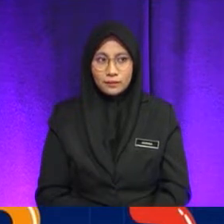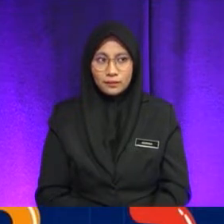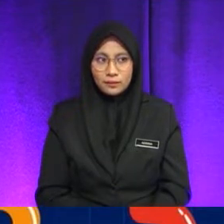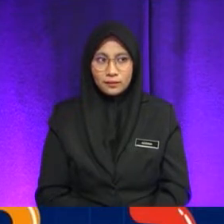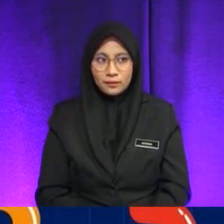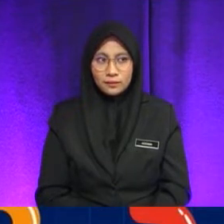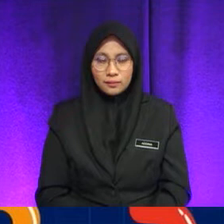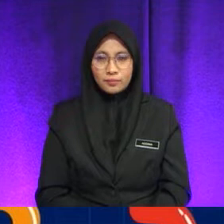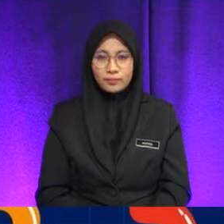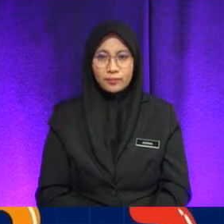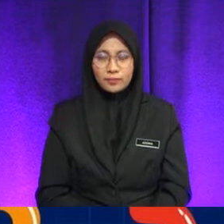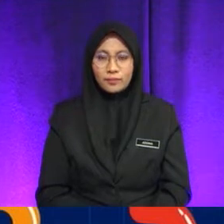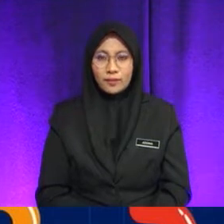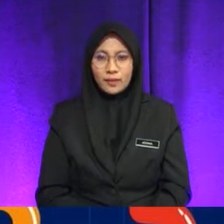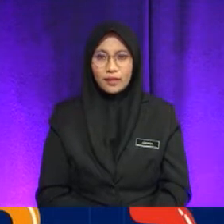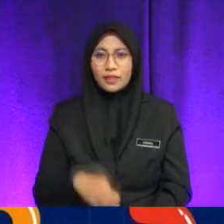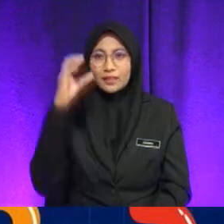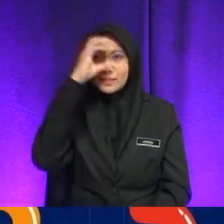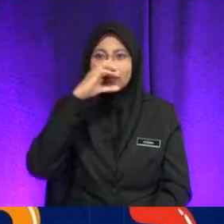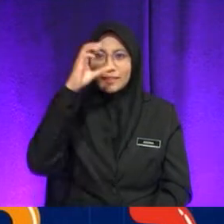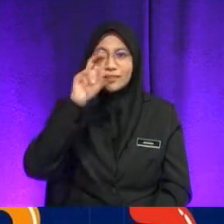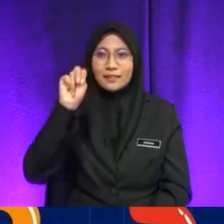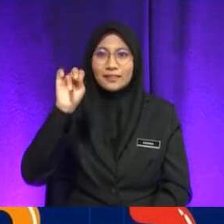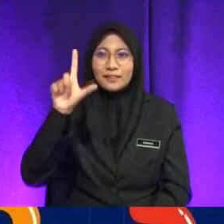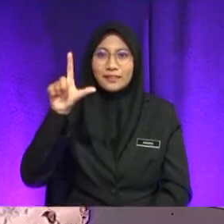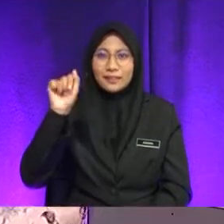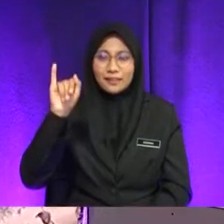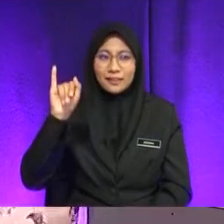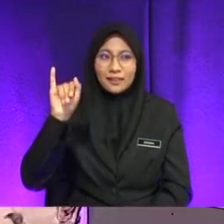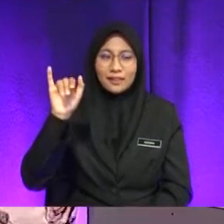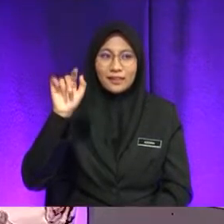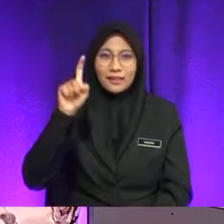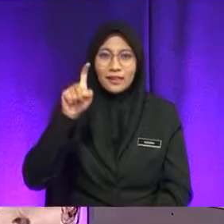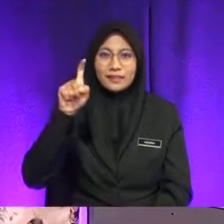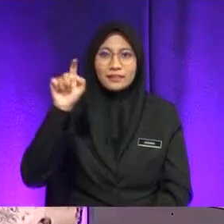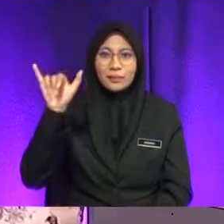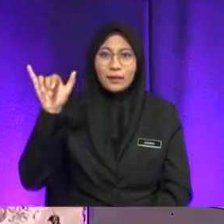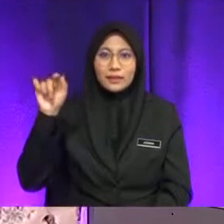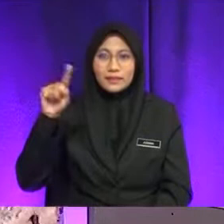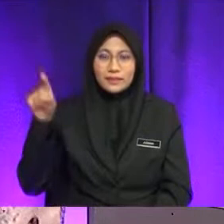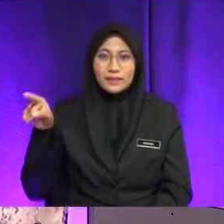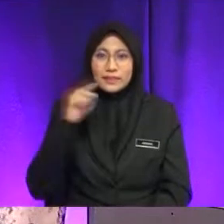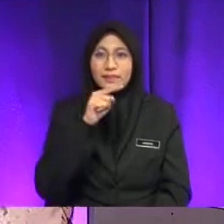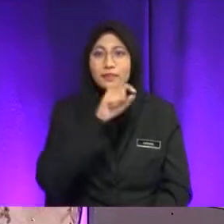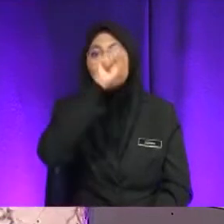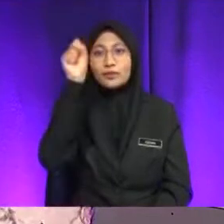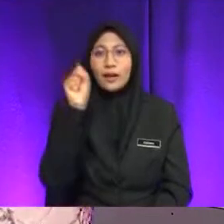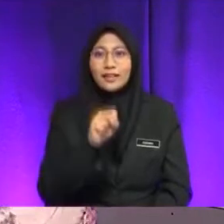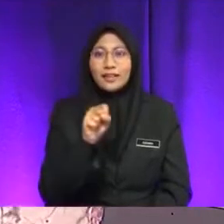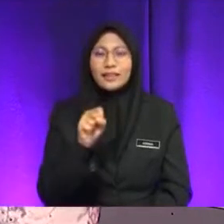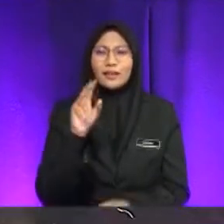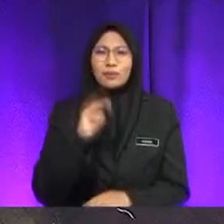125 cari nisbah xy&z Oke untuk maklum main-main soal sebenarnya memang soalnya yang tadi